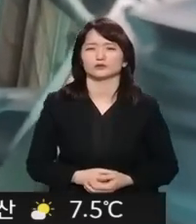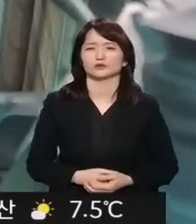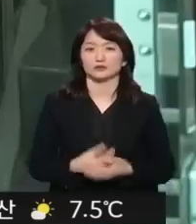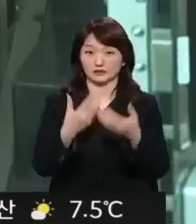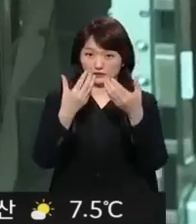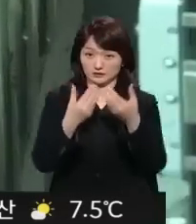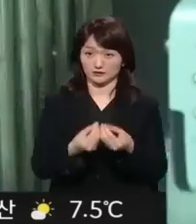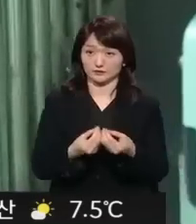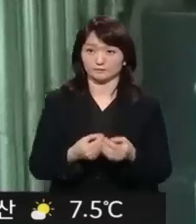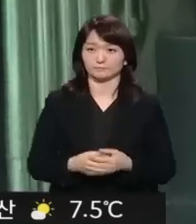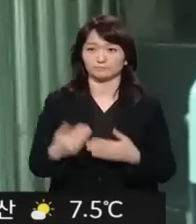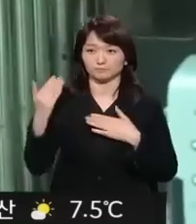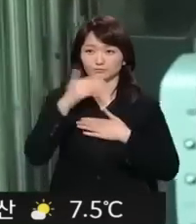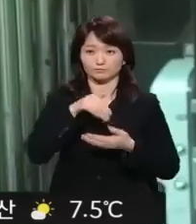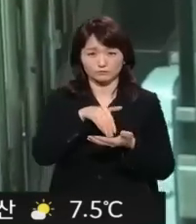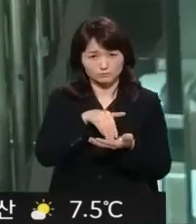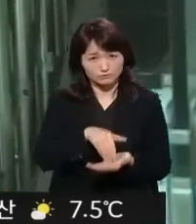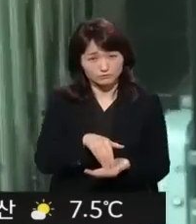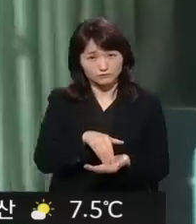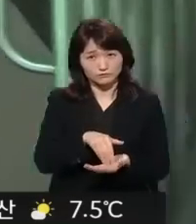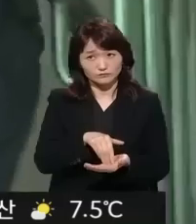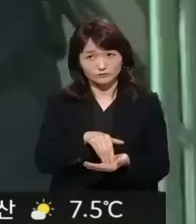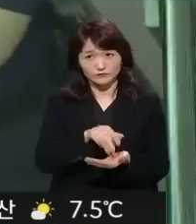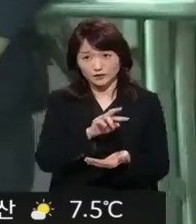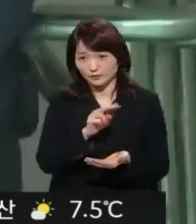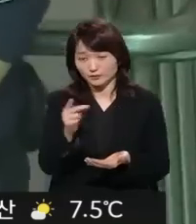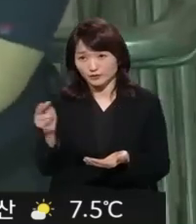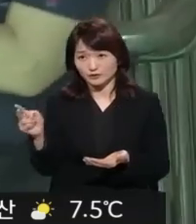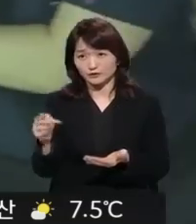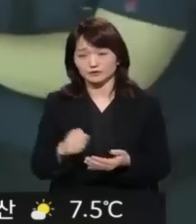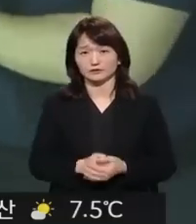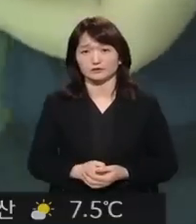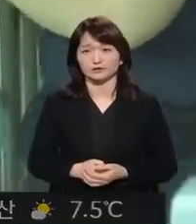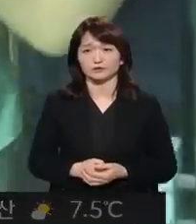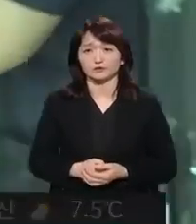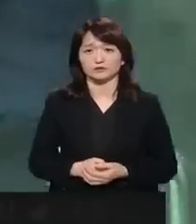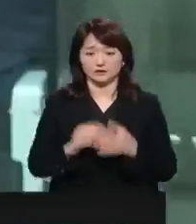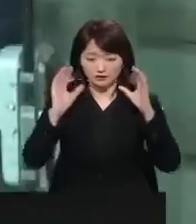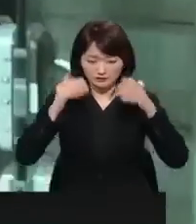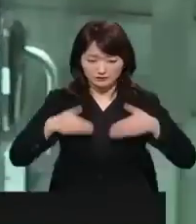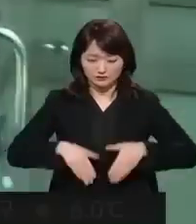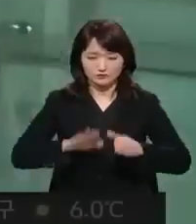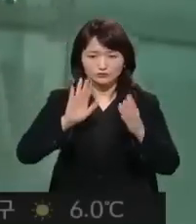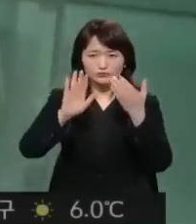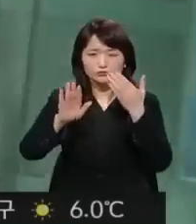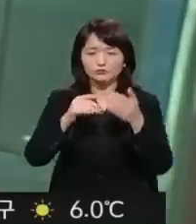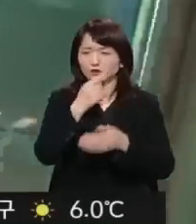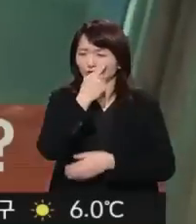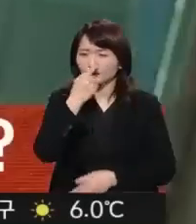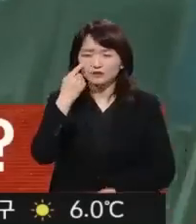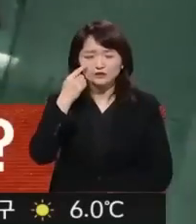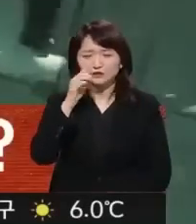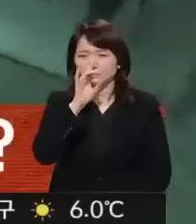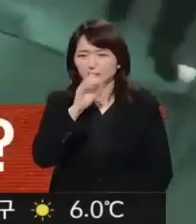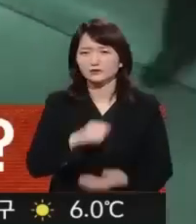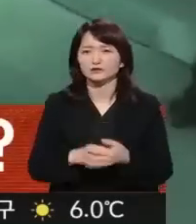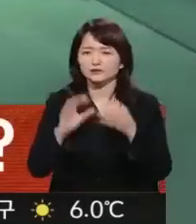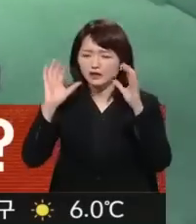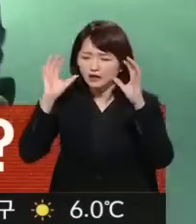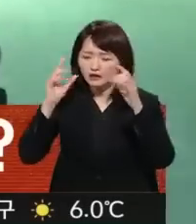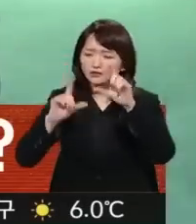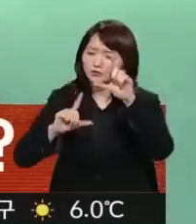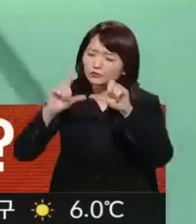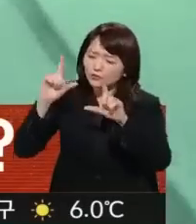들면 체중이 급변하고 이런 것도 출산 이후에 증명이 제대로 안 됐고 뭐 아이 상태라든지 이런 것들이 제대로